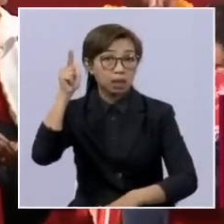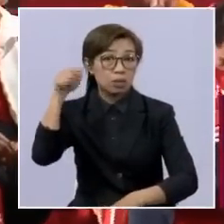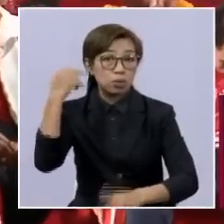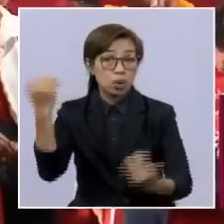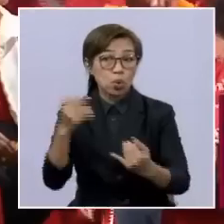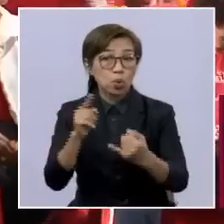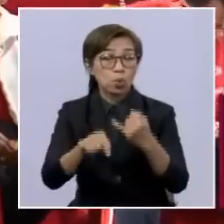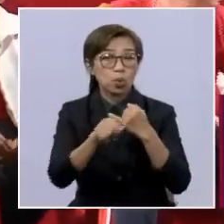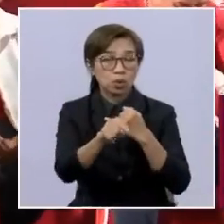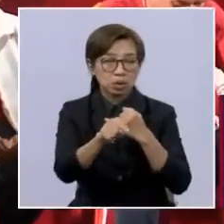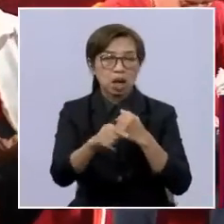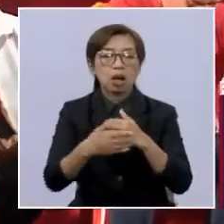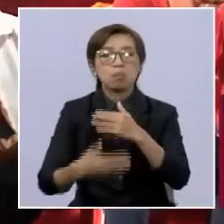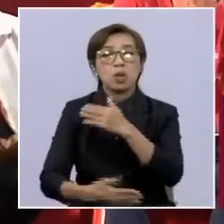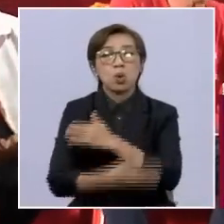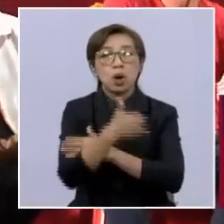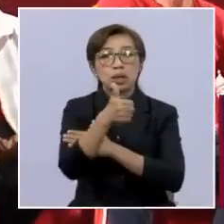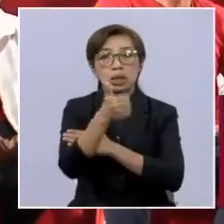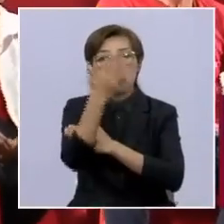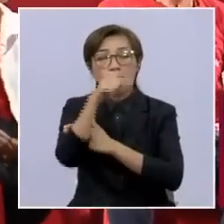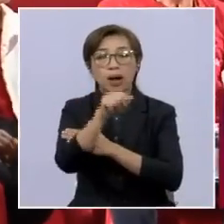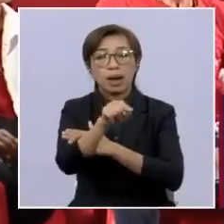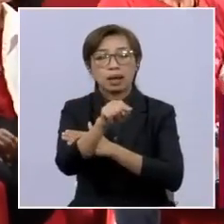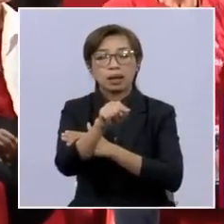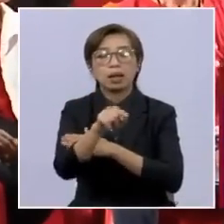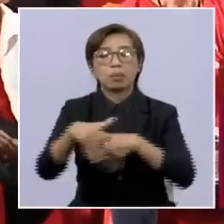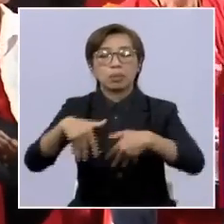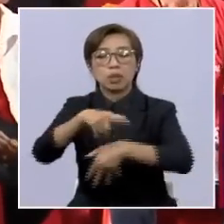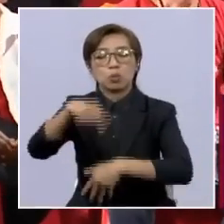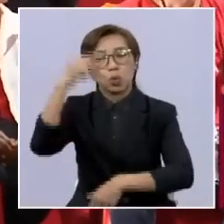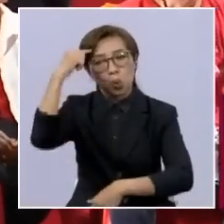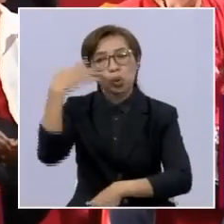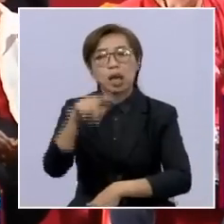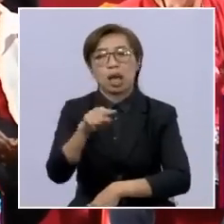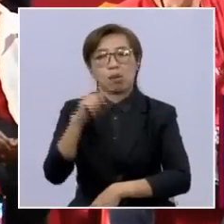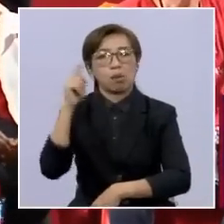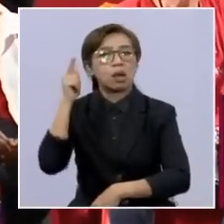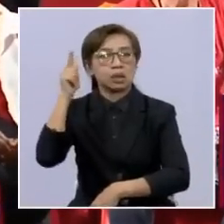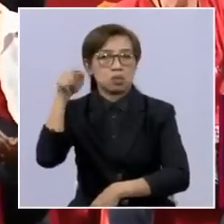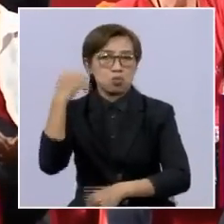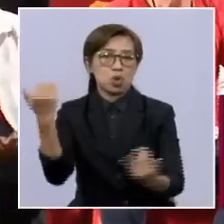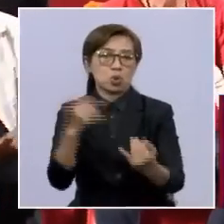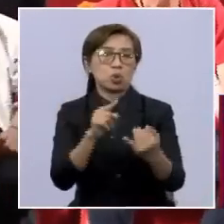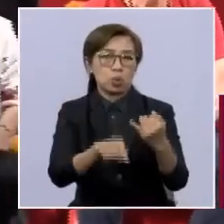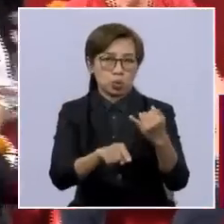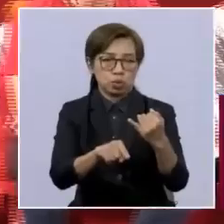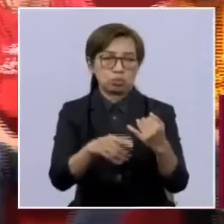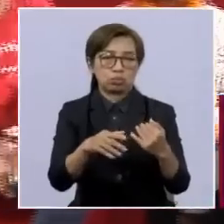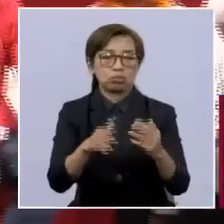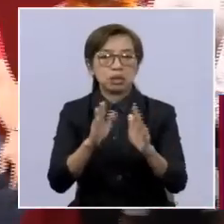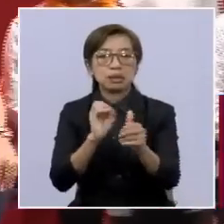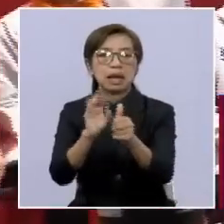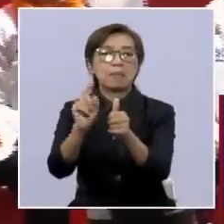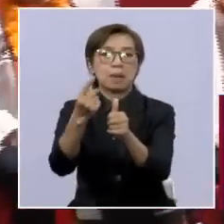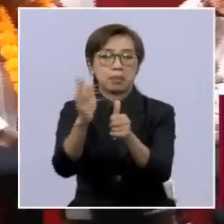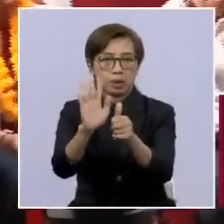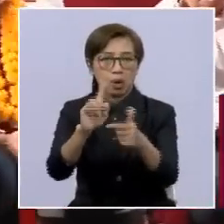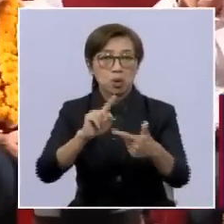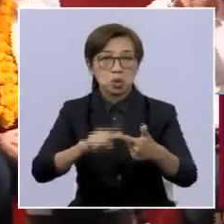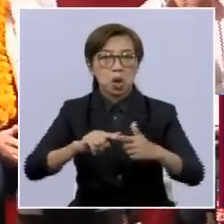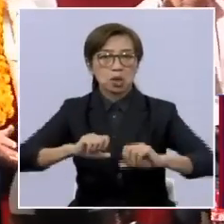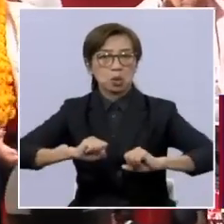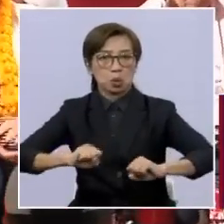เริ่มต้นใหม่เพราะว่ามีแบรนด์ของว่าคุณทักษิณเนี่ยติดตัวอยู่แล้วแล้วคุณอุ๊งอิ๊งเองก็เป็นคนรุ่นใหม่นะฮะเพราะฉะนั้นมีก